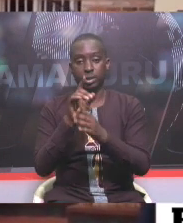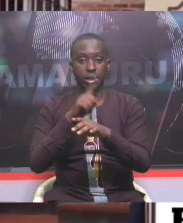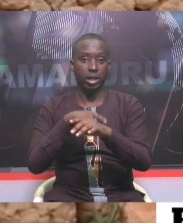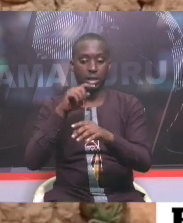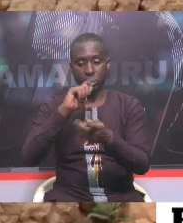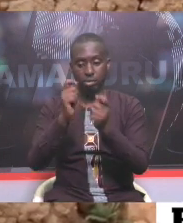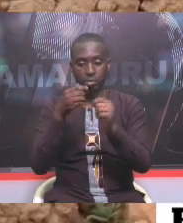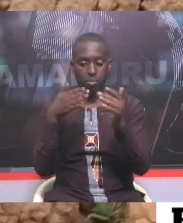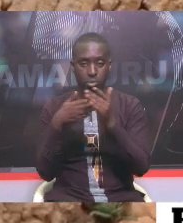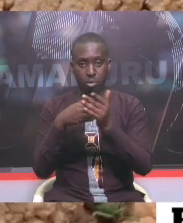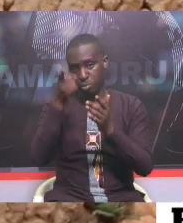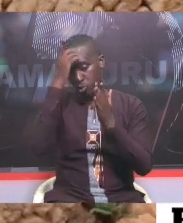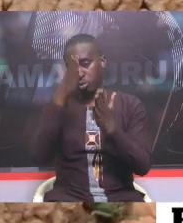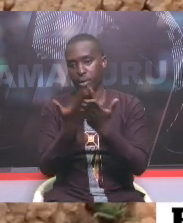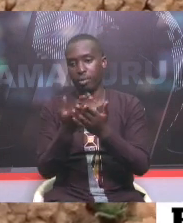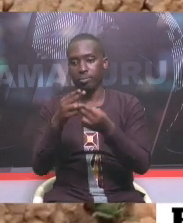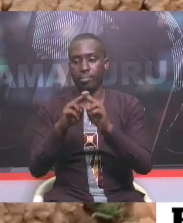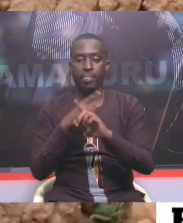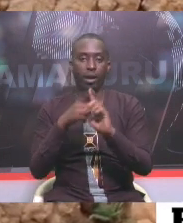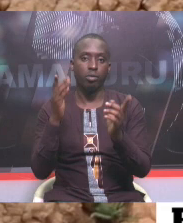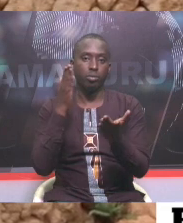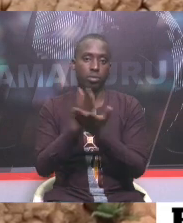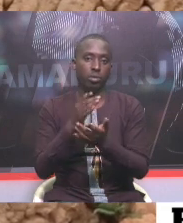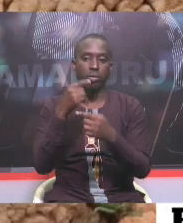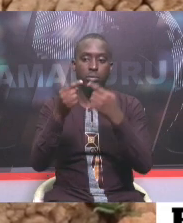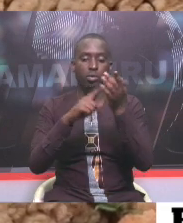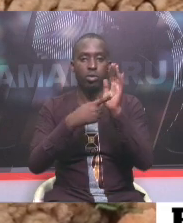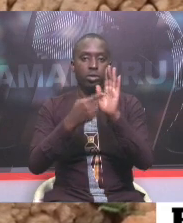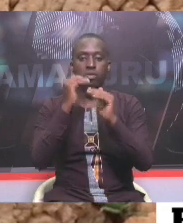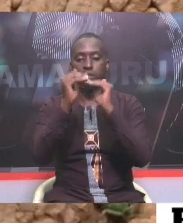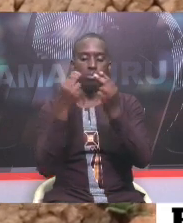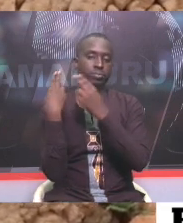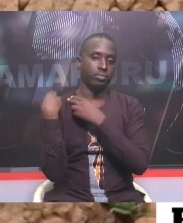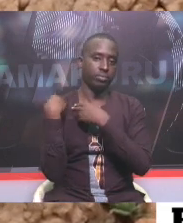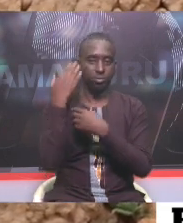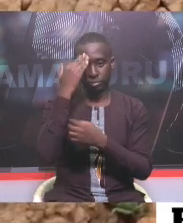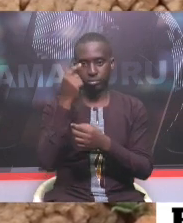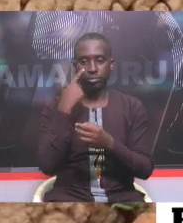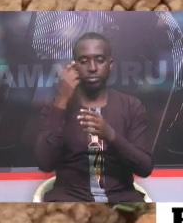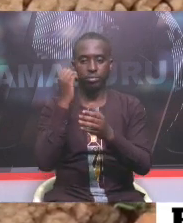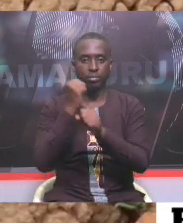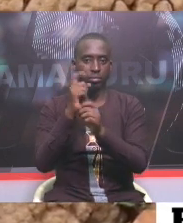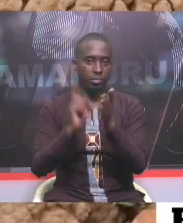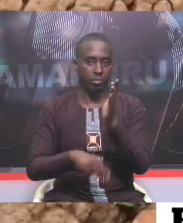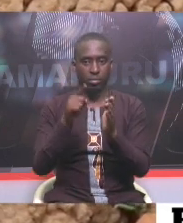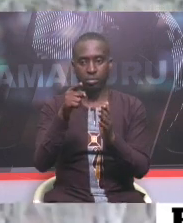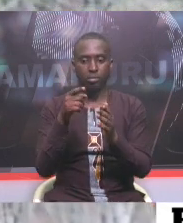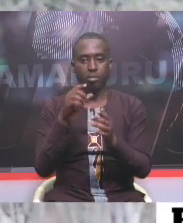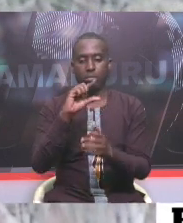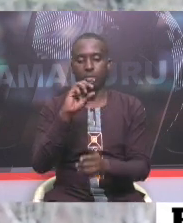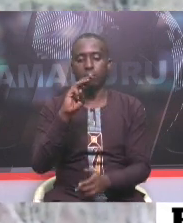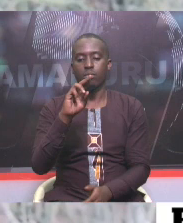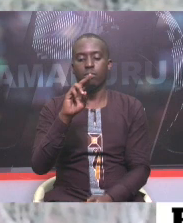ibera imbogamiza umuturage usaba inguzanyo icyakora ngo bakomeza kubigaragariza inzego zibishinzwe kugira ngo harebwe icyakorwa. Uyu ni umukundwa